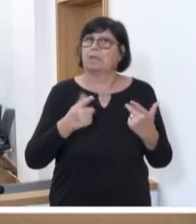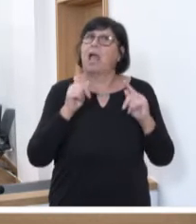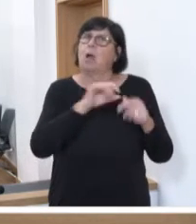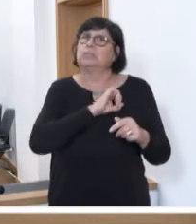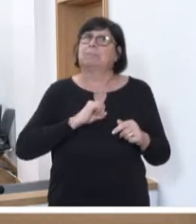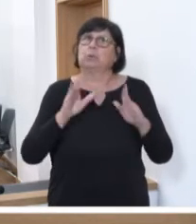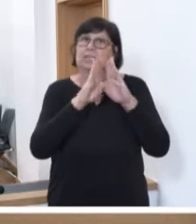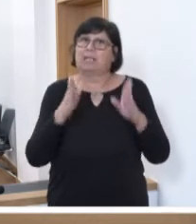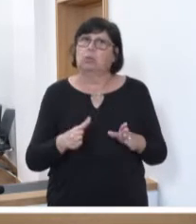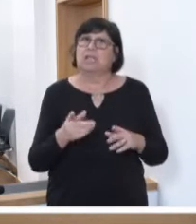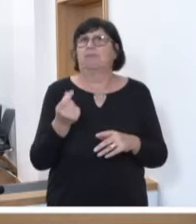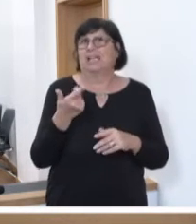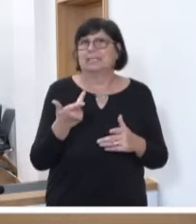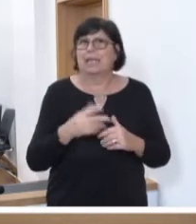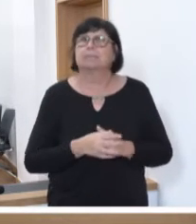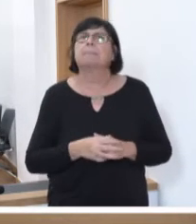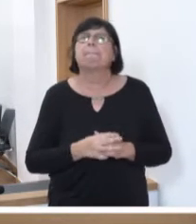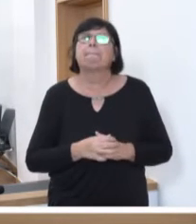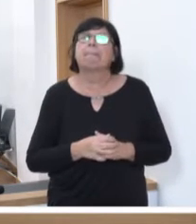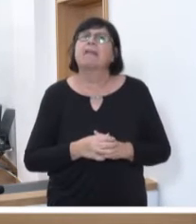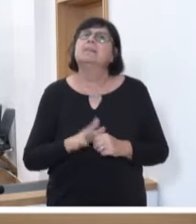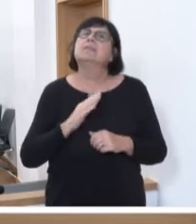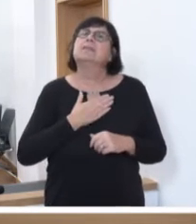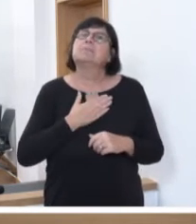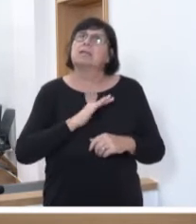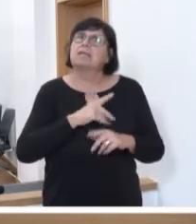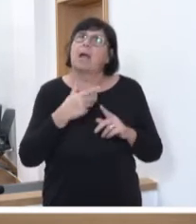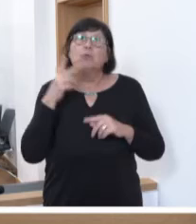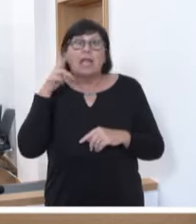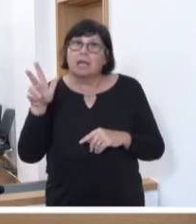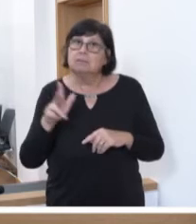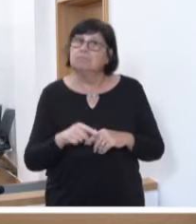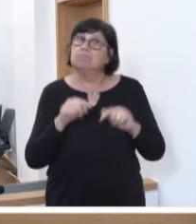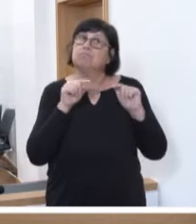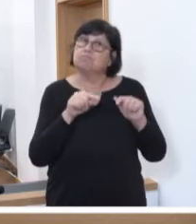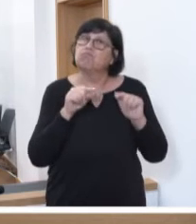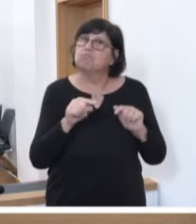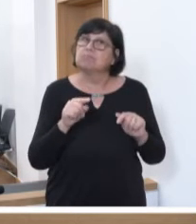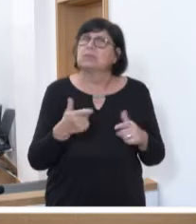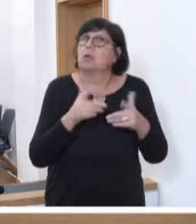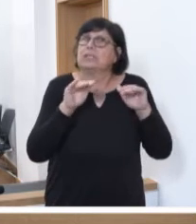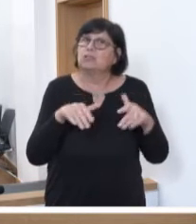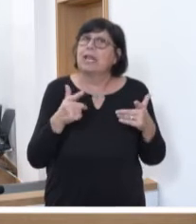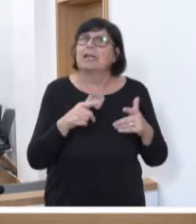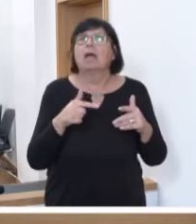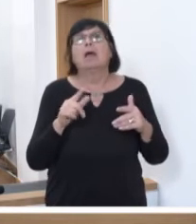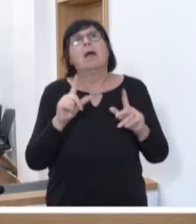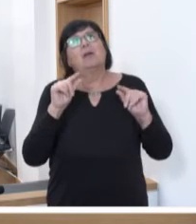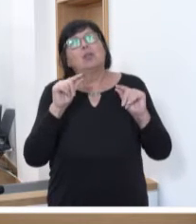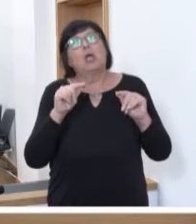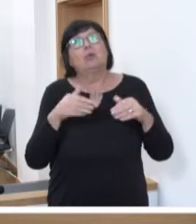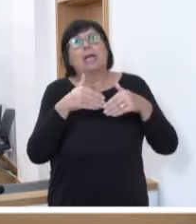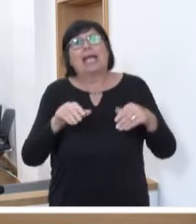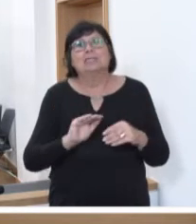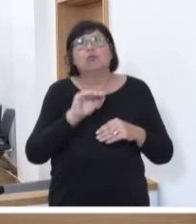Bundeshaushalt finanziert. Aha. Meine Damen und Herren, dieser Antrag wäre grundsätzlich sinnvoll. Die Bedeutung der grenzüberschreitenden Beziehung